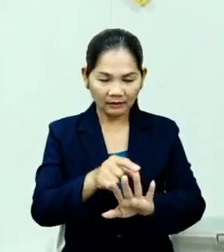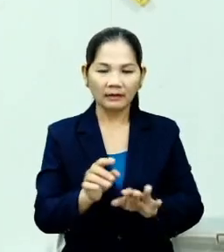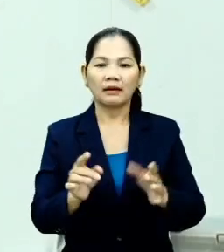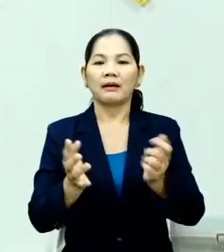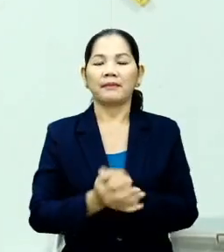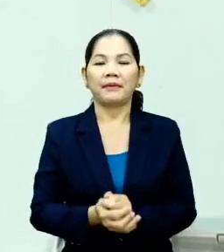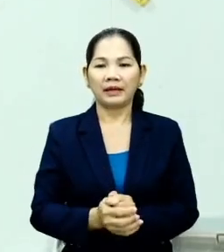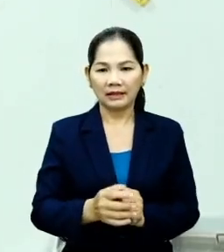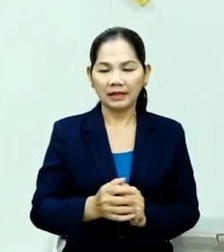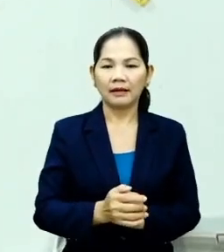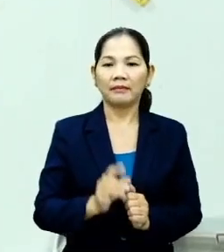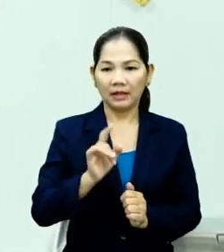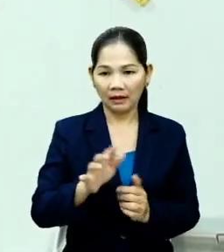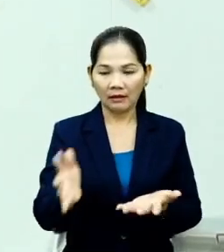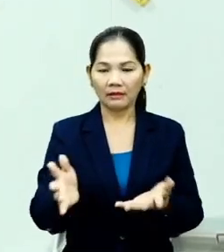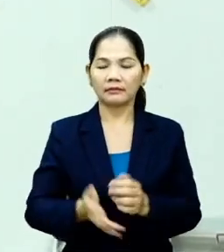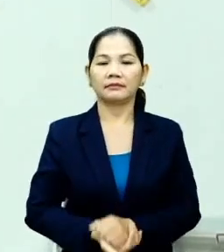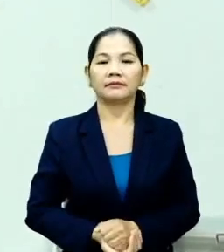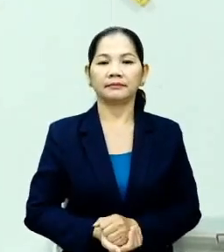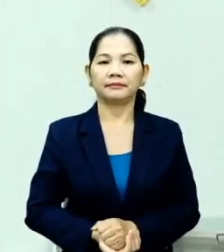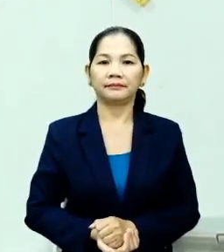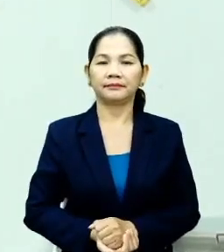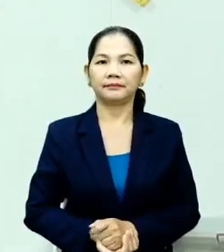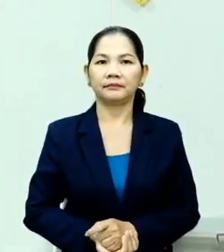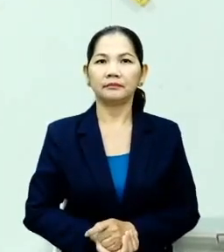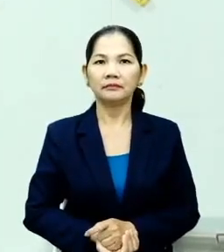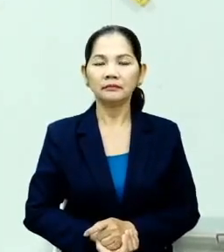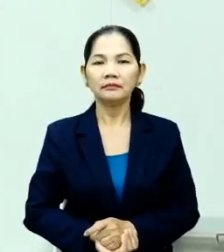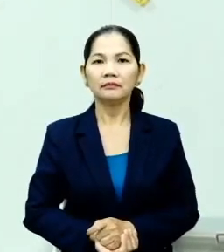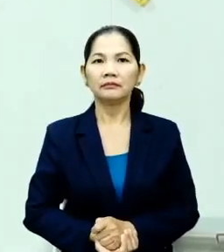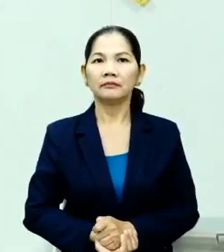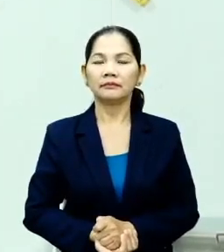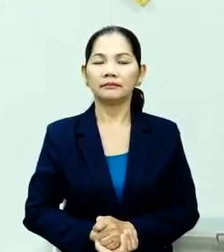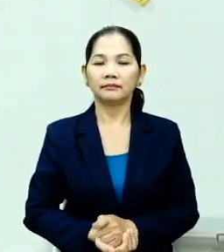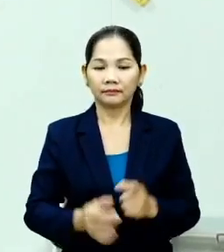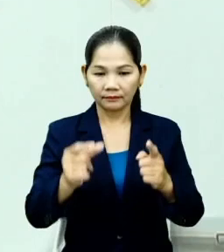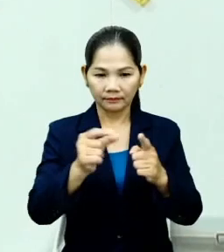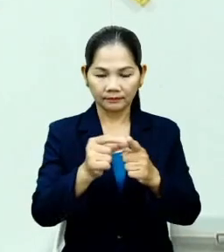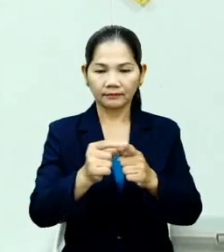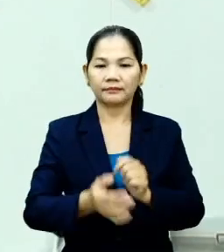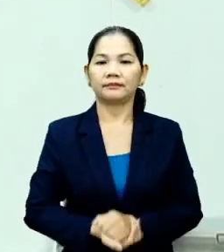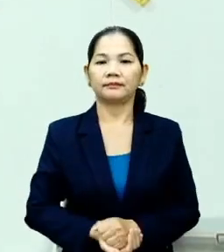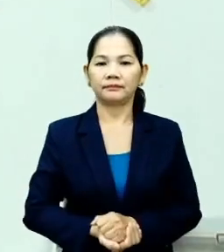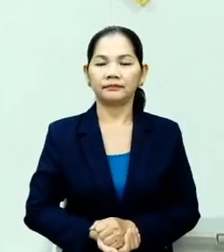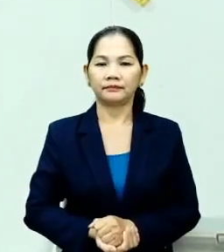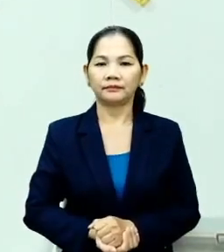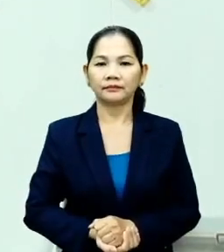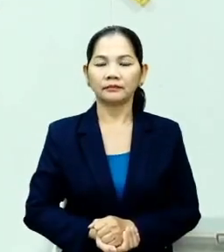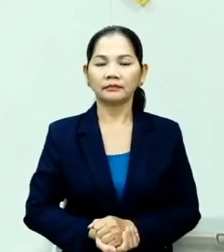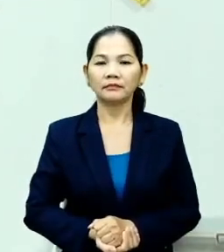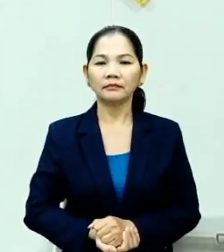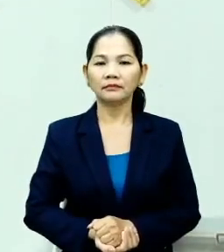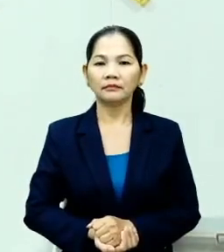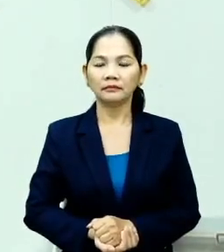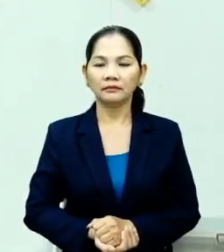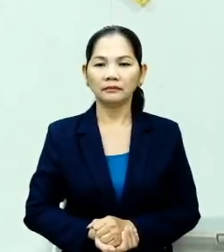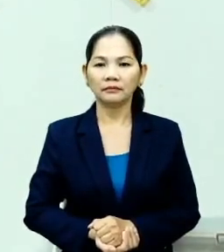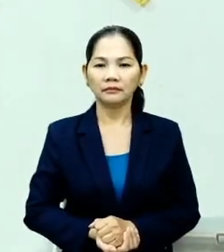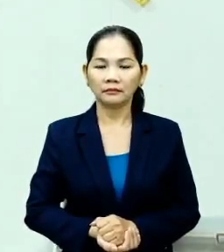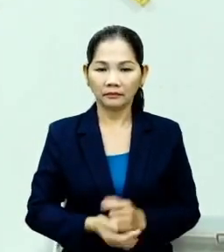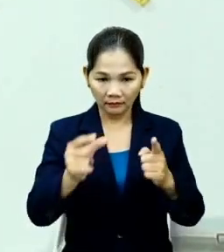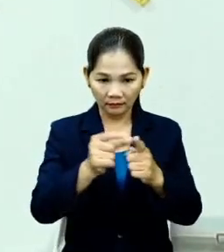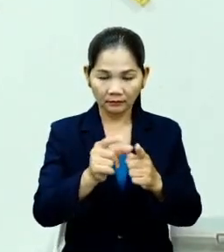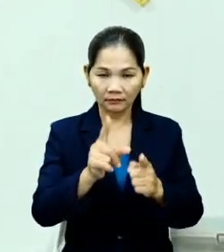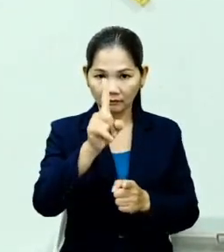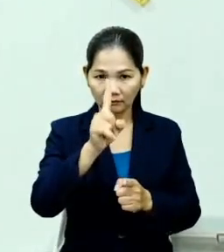nhỏ. Mình nhẹ mình nhỏ. Chà nít cứ chỉ bị mình nhẹ. Mình nhỏ nó con. Chà ai lát nhạc cơ miên bị